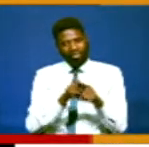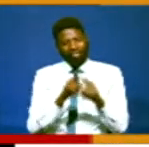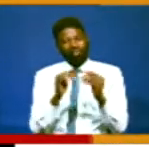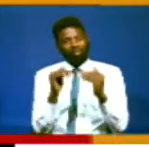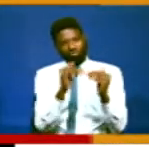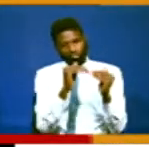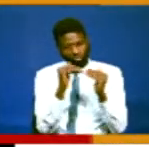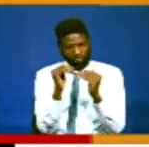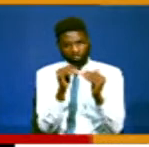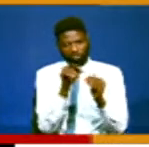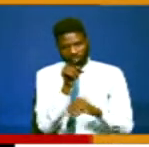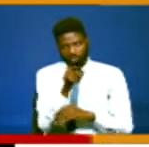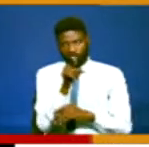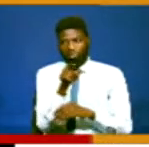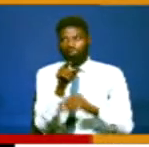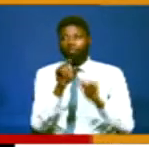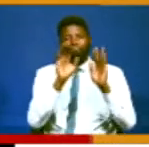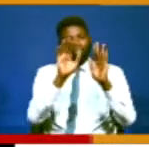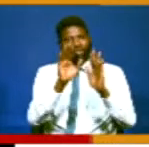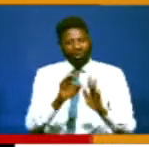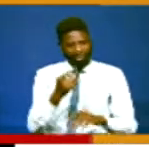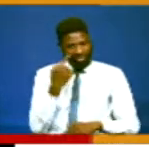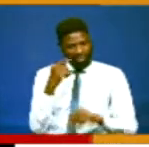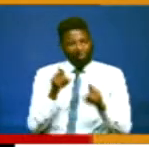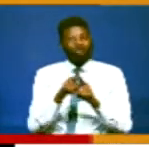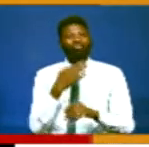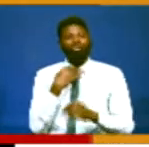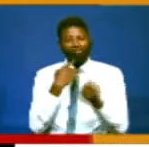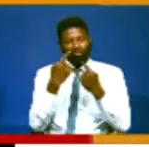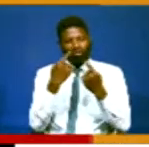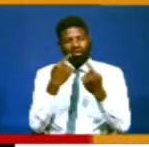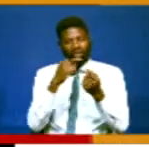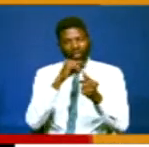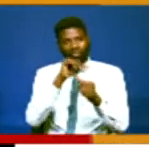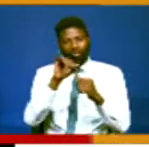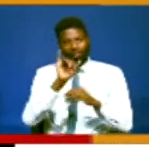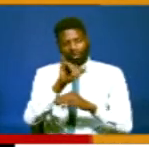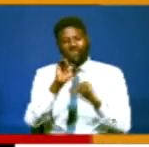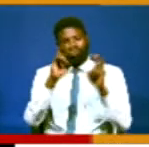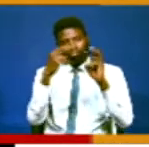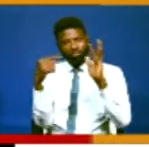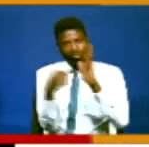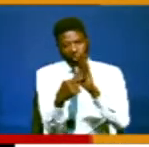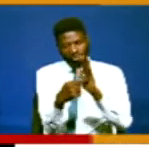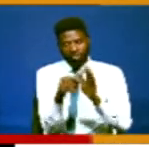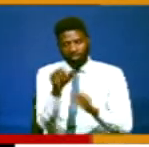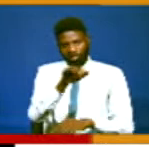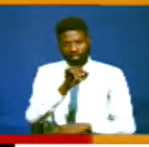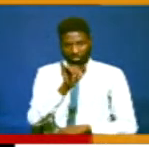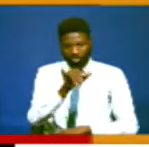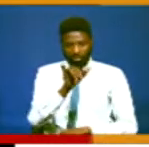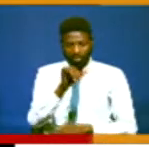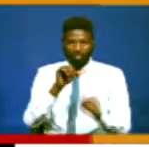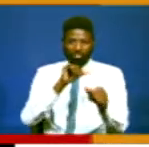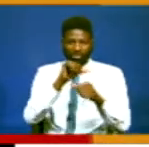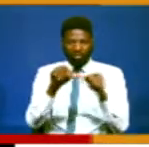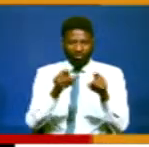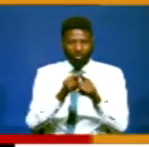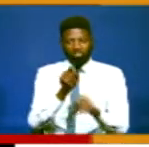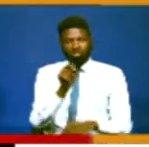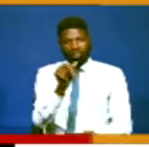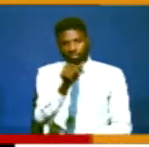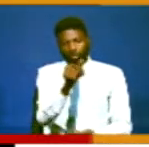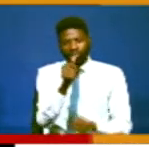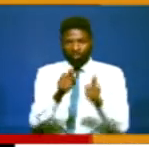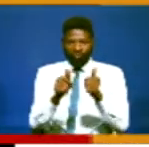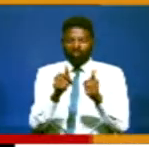usawazishaji ndio swala muhimu. Mm-hmm. Naona unataka kuchangia kuhusiana na mada hiyo, swala hiyo ya kuhusiana na malipo ambao watu